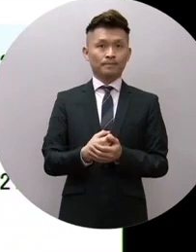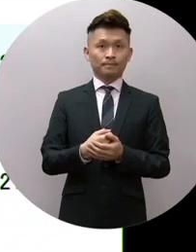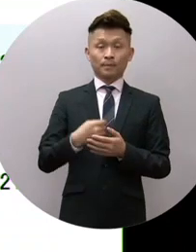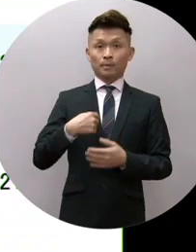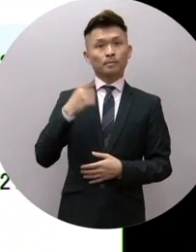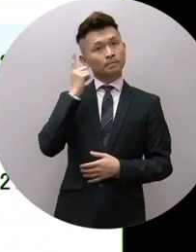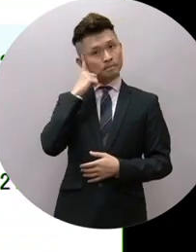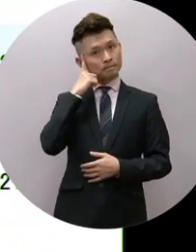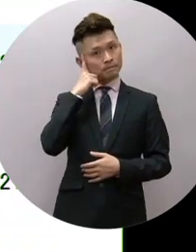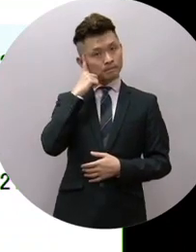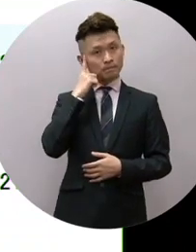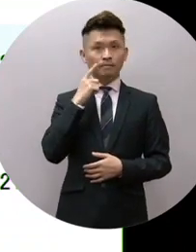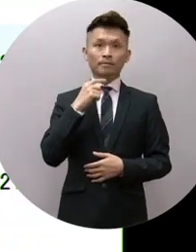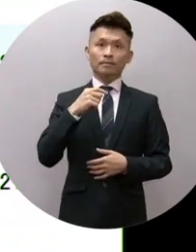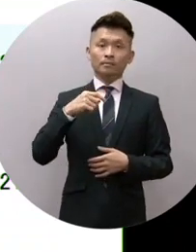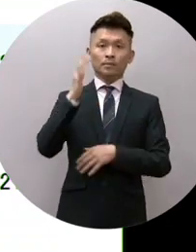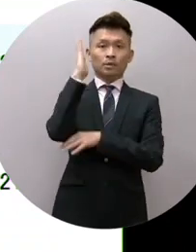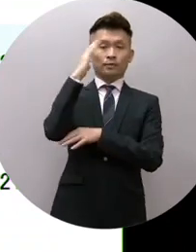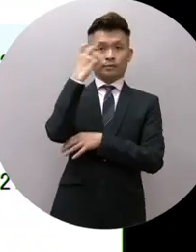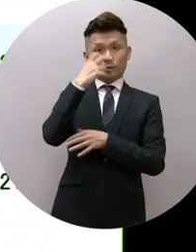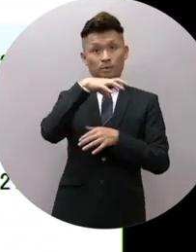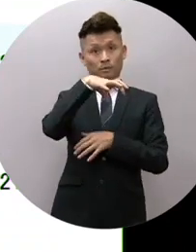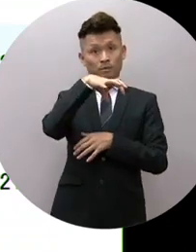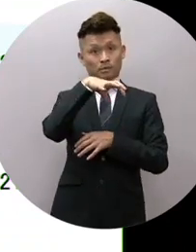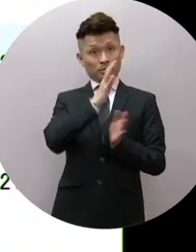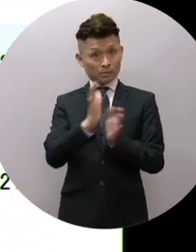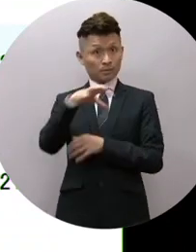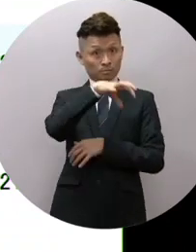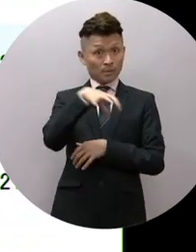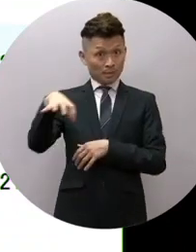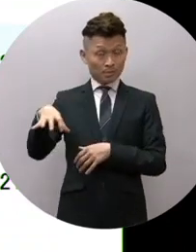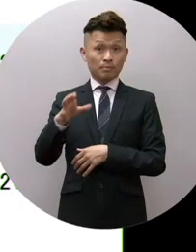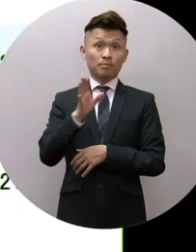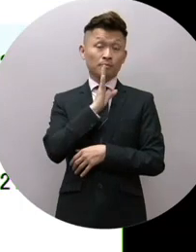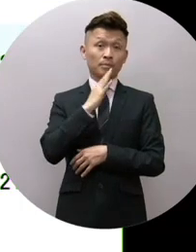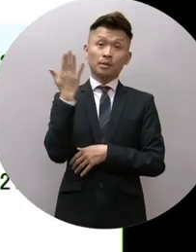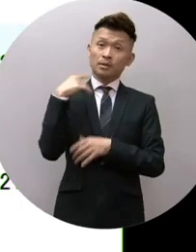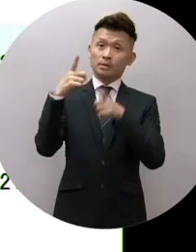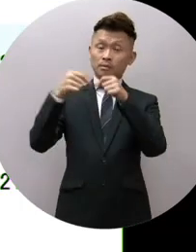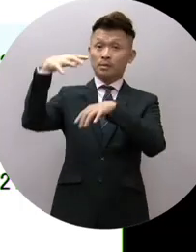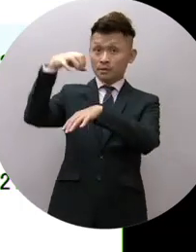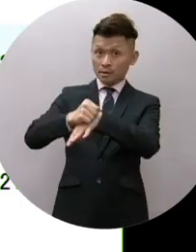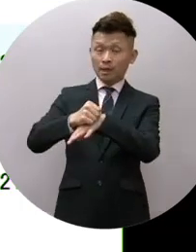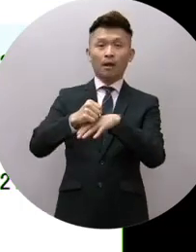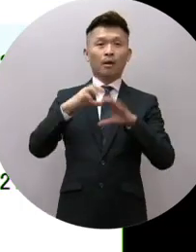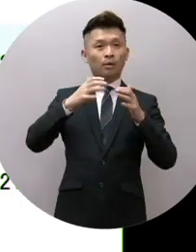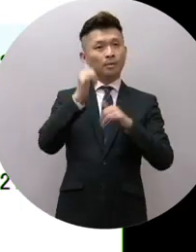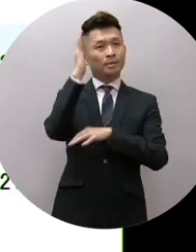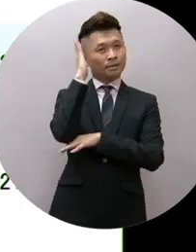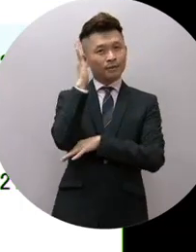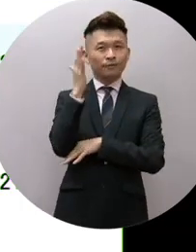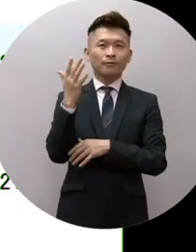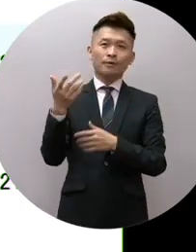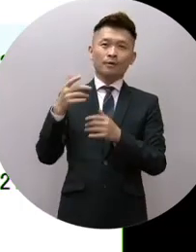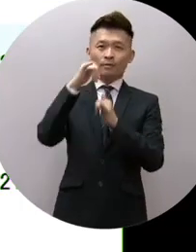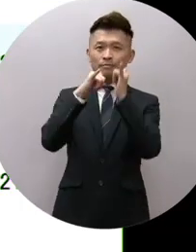长，我们既然都是国家的管理单位，好，不管你是这个有它过去从日本时代、国民政府时代一直开始的，但是